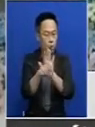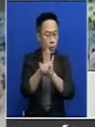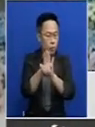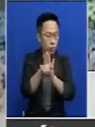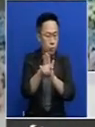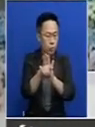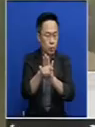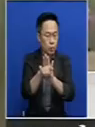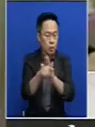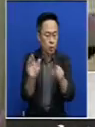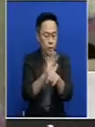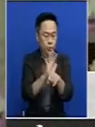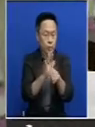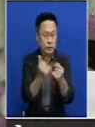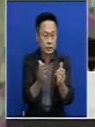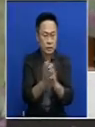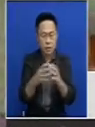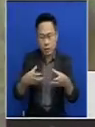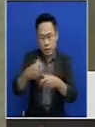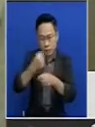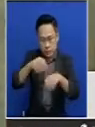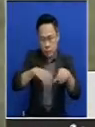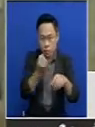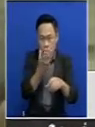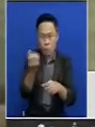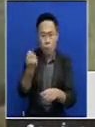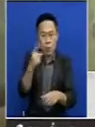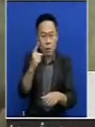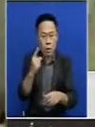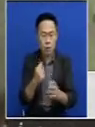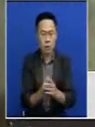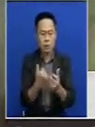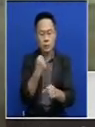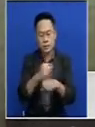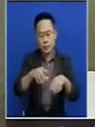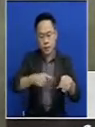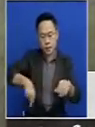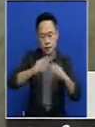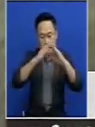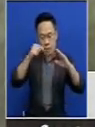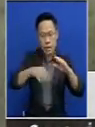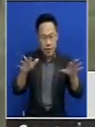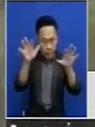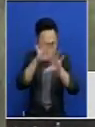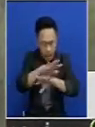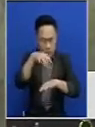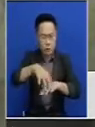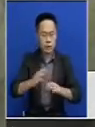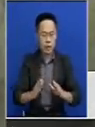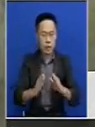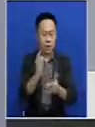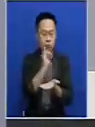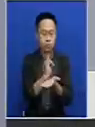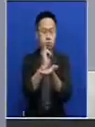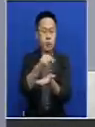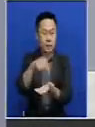ราชแห่งนี้นะคะทางคณะผู้จัดงานกล่าวว่าการประดับตกแต่งดอกไม้ดังกล่าวเพื่อให้บริเวณด้านในศาลาซึ่งเป็นจุดที่จะตั้งศพของคุณ